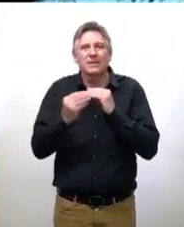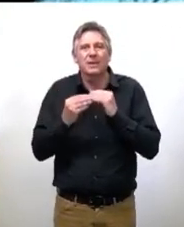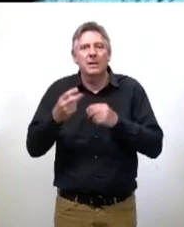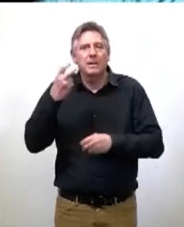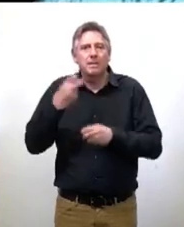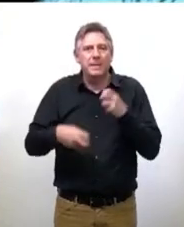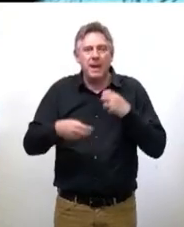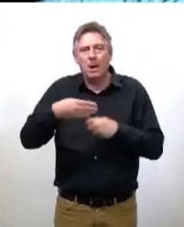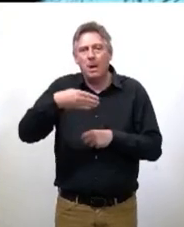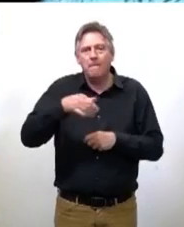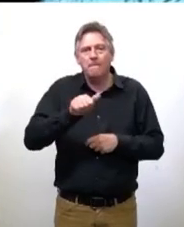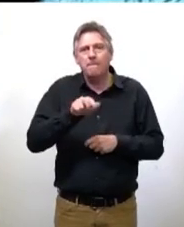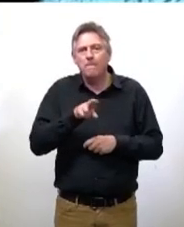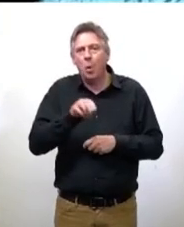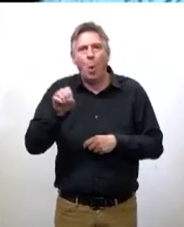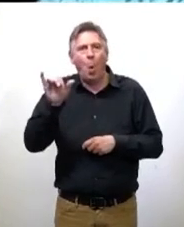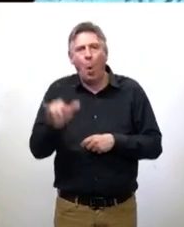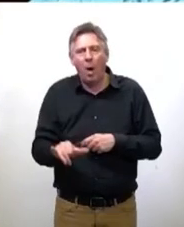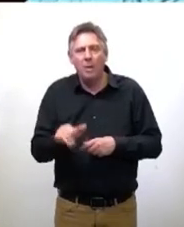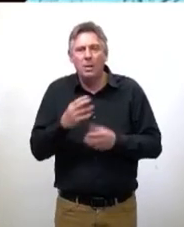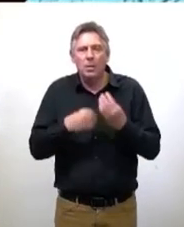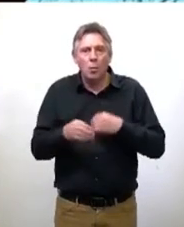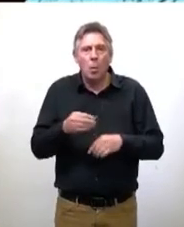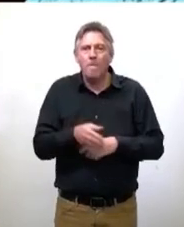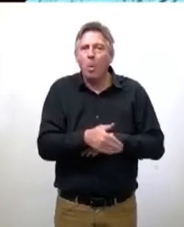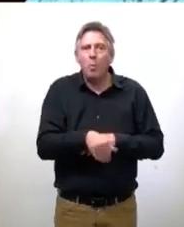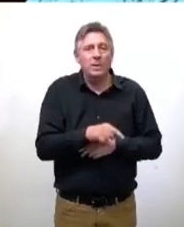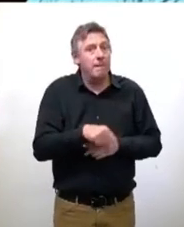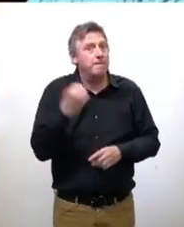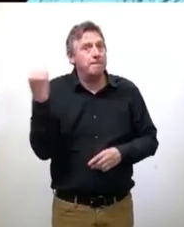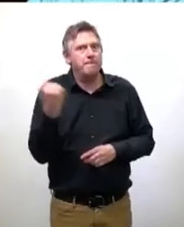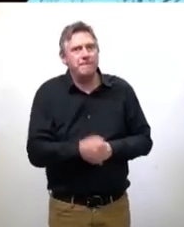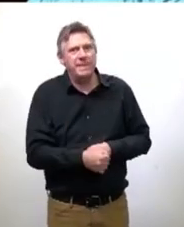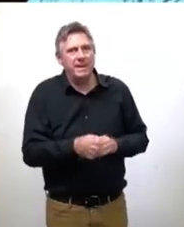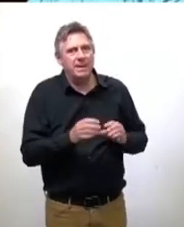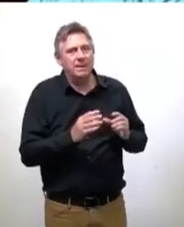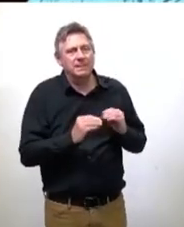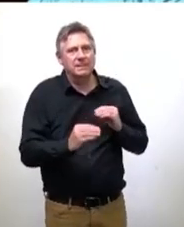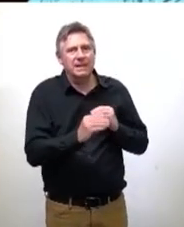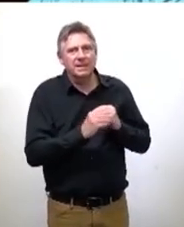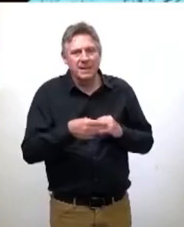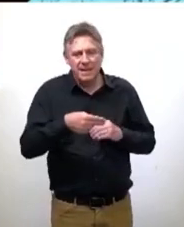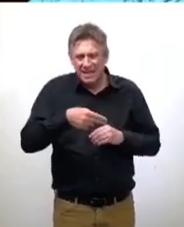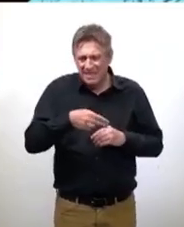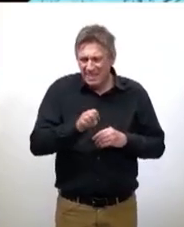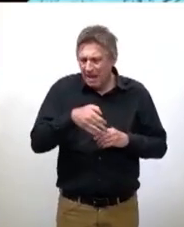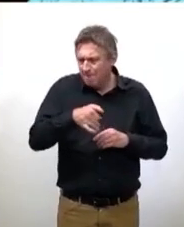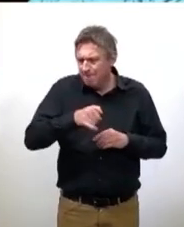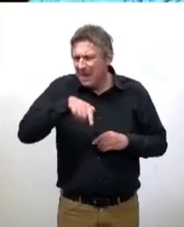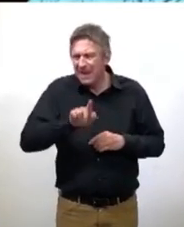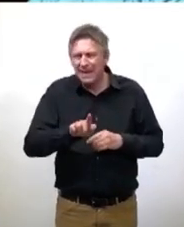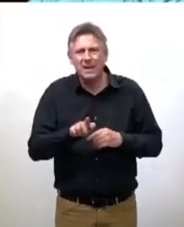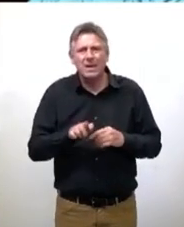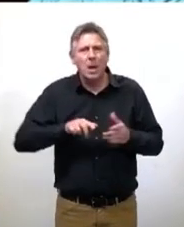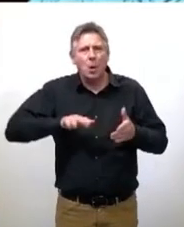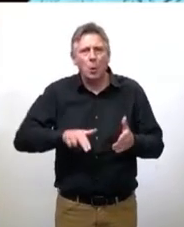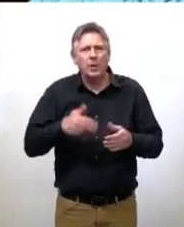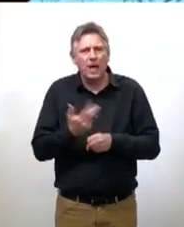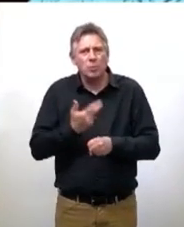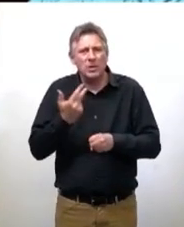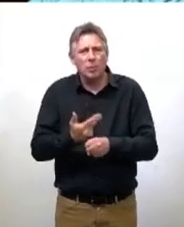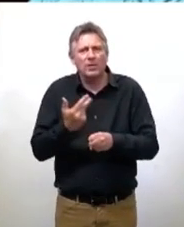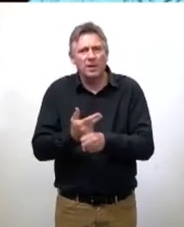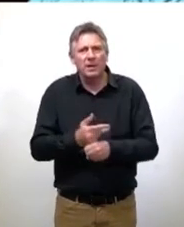Pierre-Mauroy, ou encore pire à Montpellier, où là, pour le coup, les contrats de naming se succédant tous les 3 ans, le stade Yves